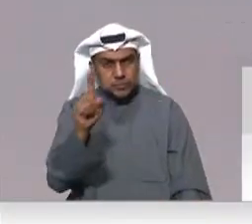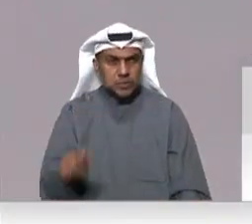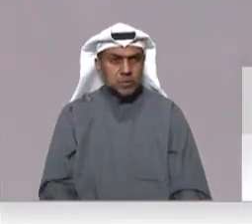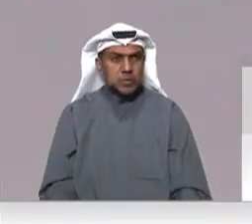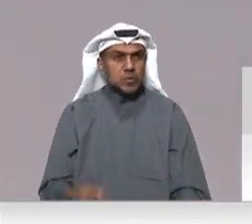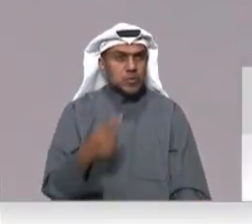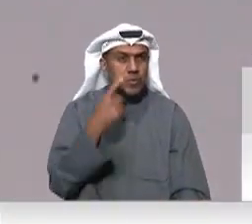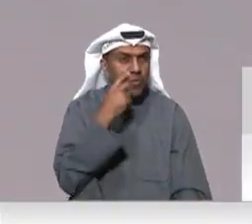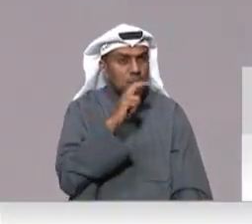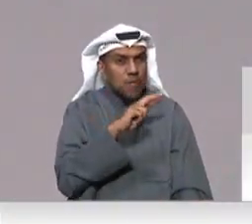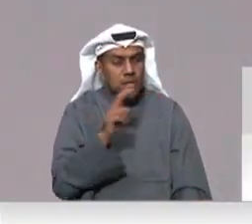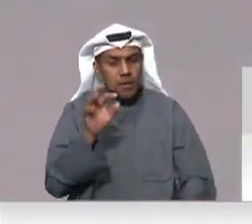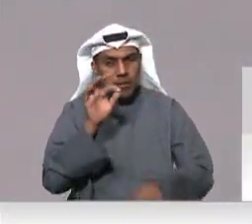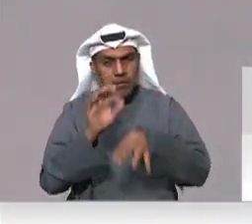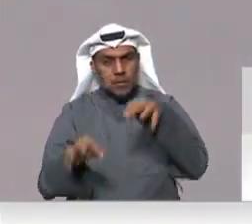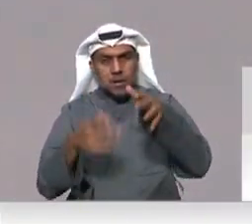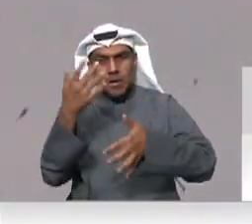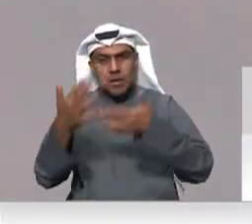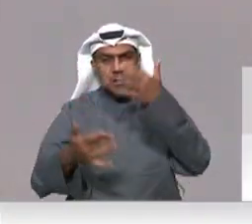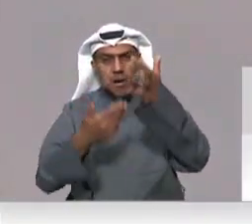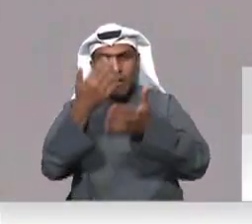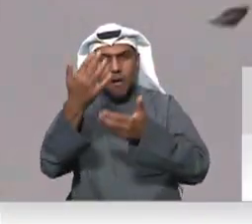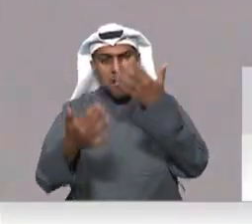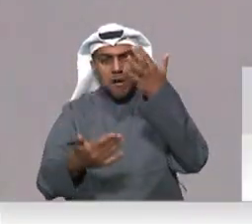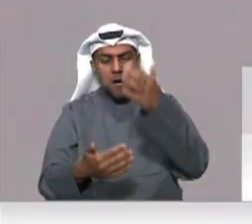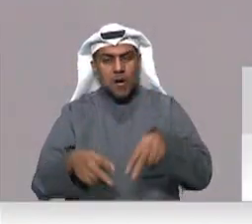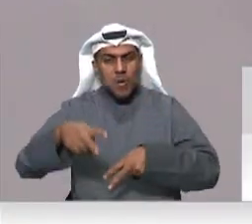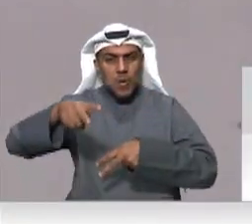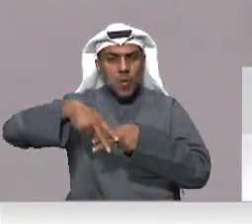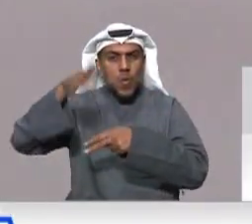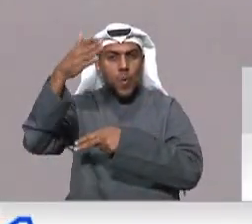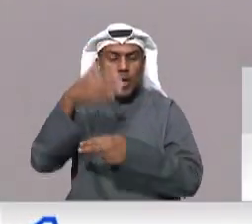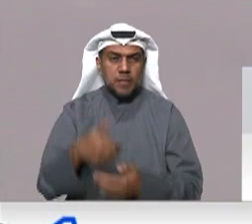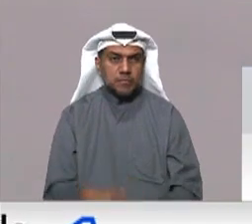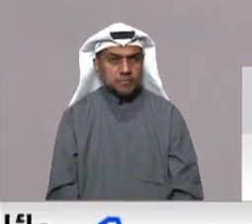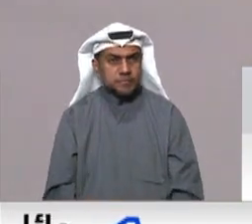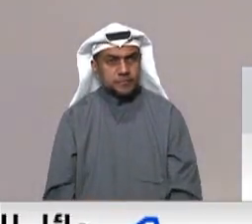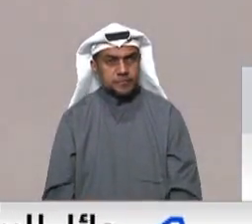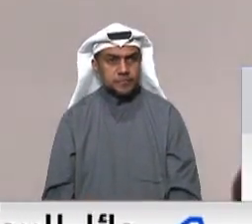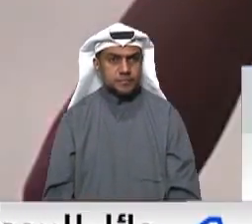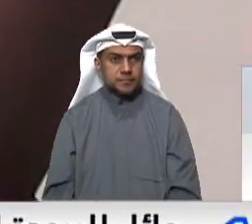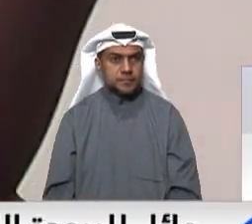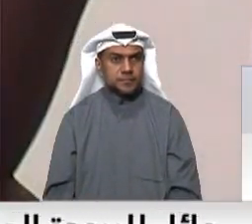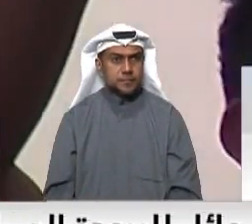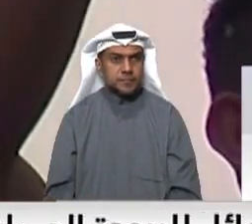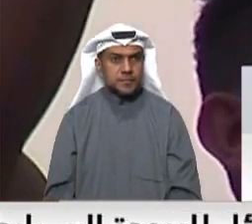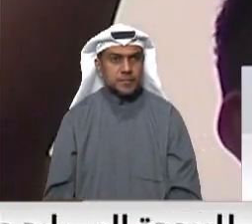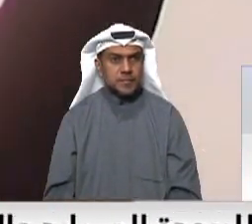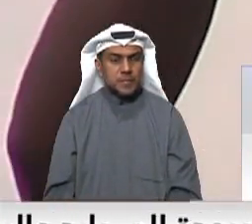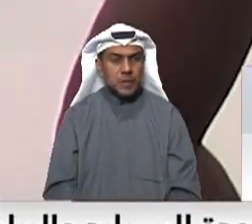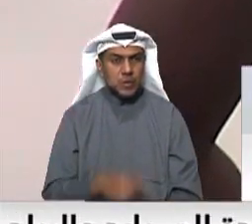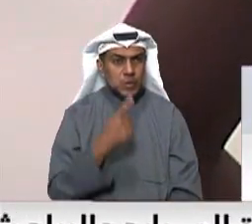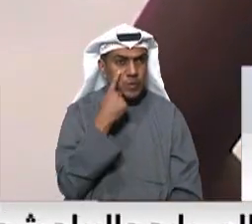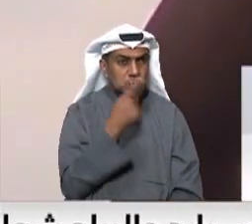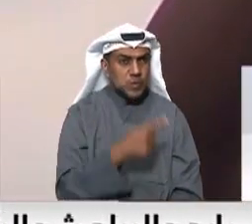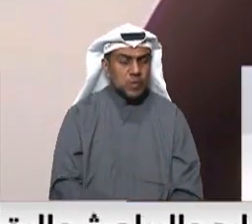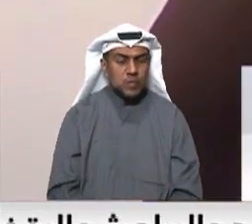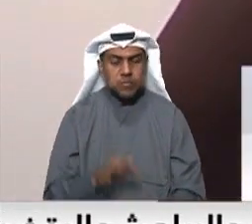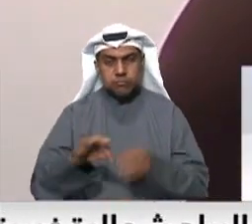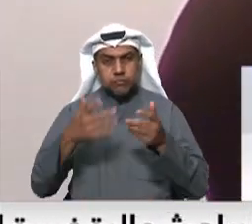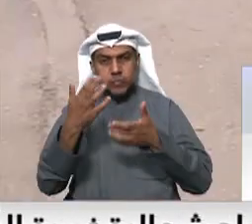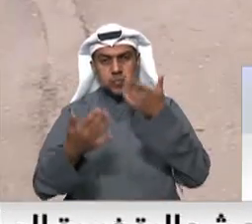أقدم آخرون على إحراق علم الاحتلال الإسرائيلي. دعوات التنديد والاستنكار